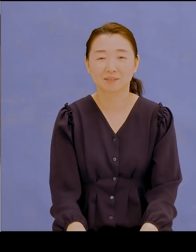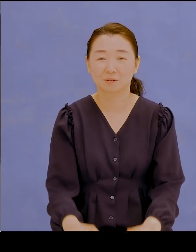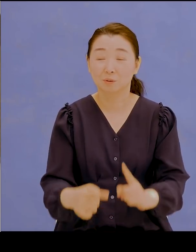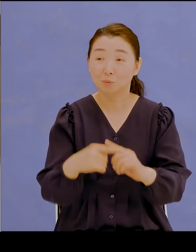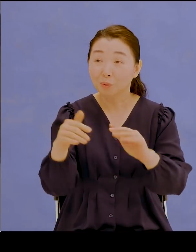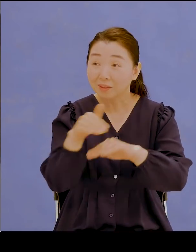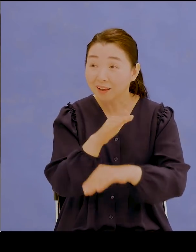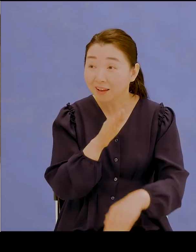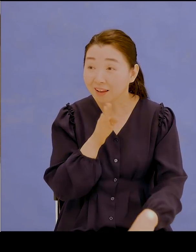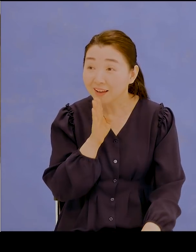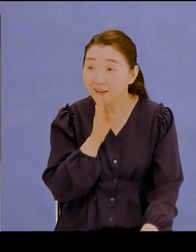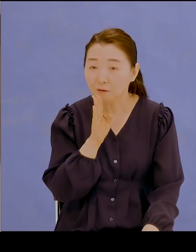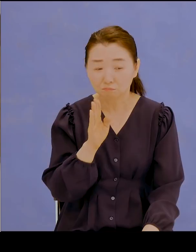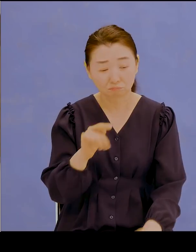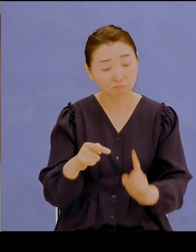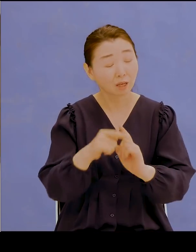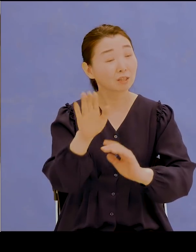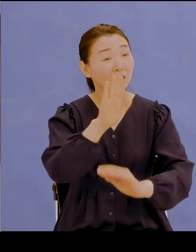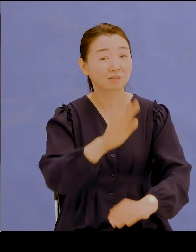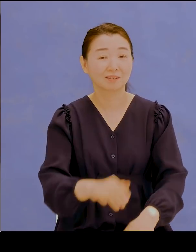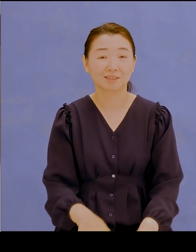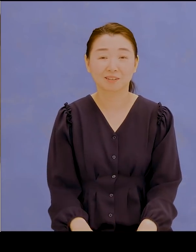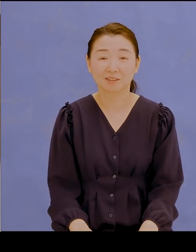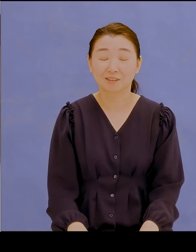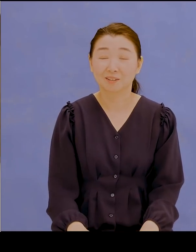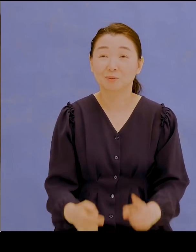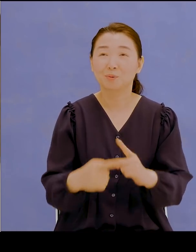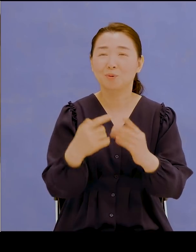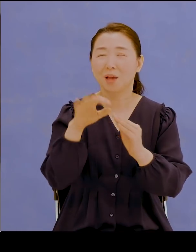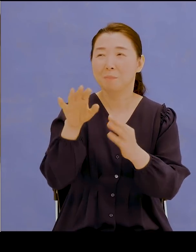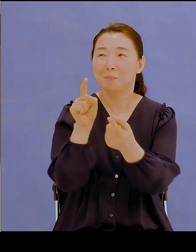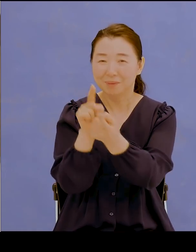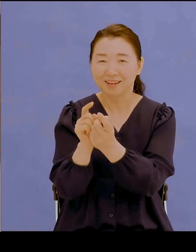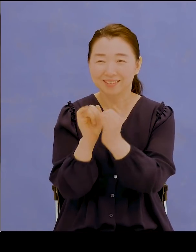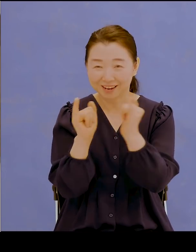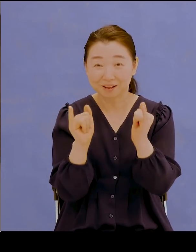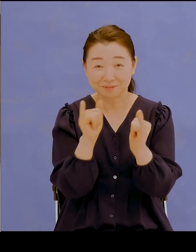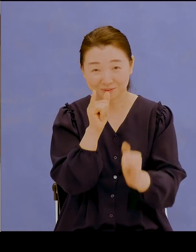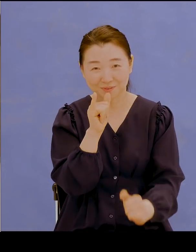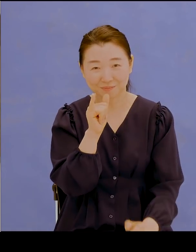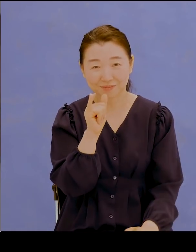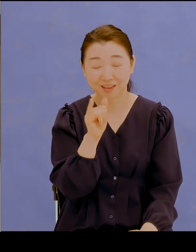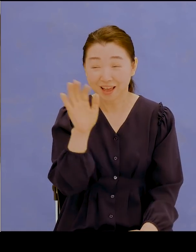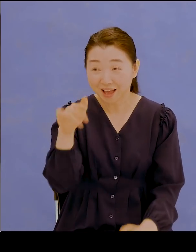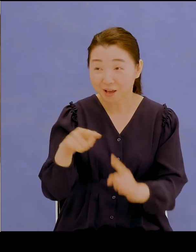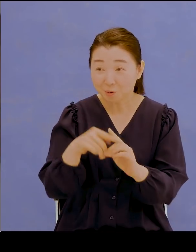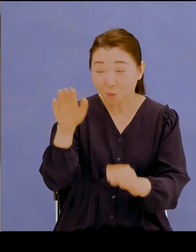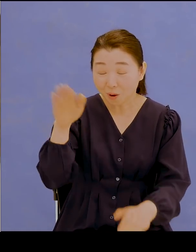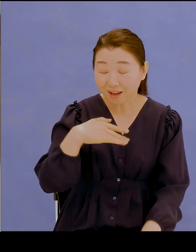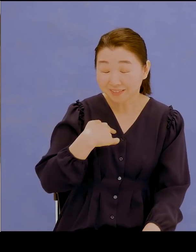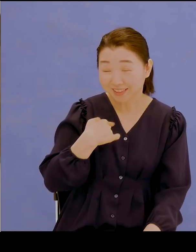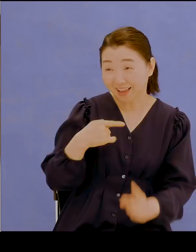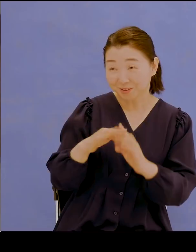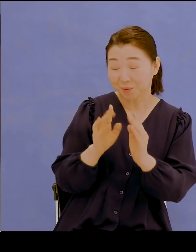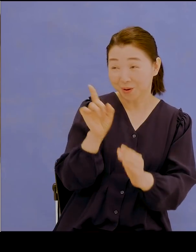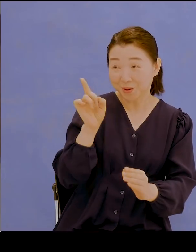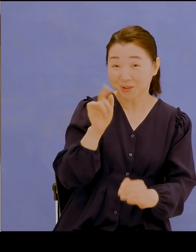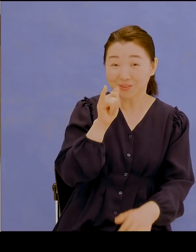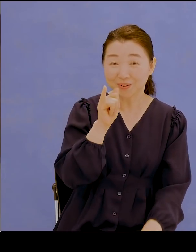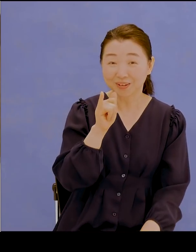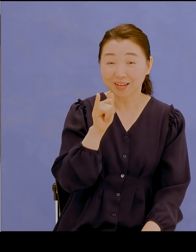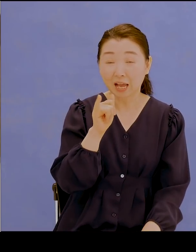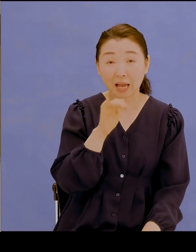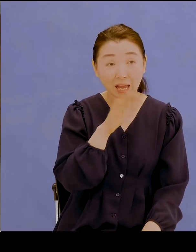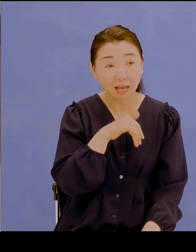교회 다니세요? 그러면 교회 안 다니는데요? 네. 마침 이제 교회 앞에서 그렇게 만난 네네. 분들이면 그래 교회 나오실래요? 저희 교회 여기인데요? 그러면